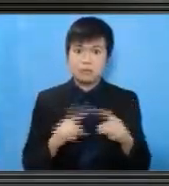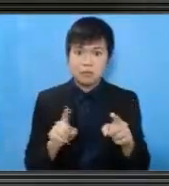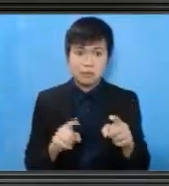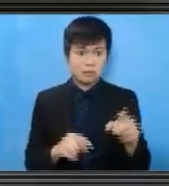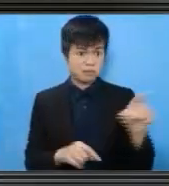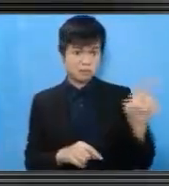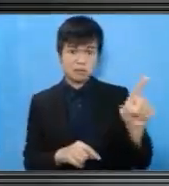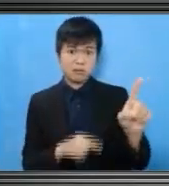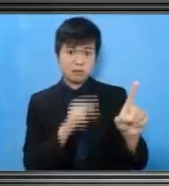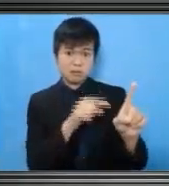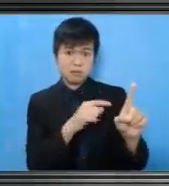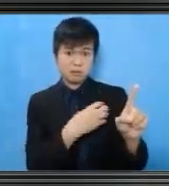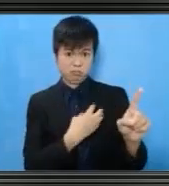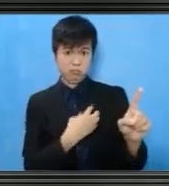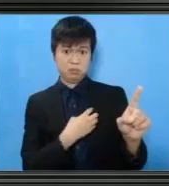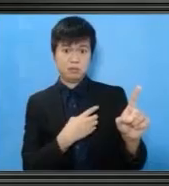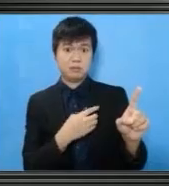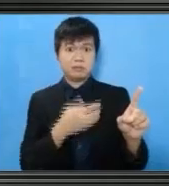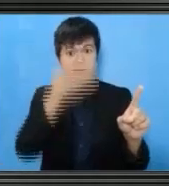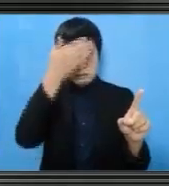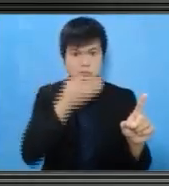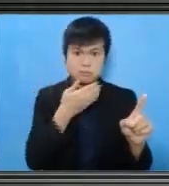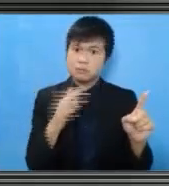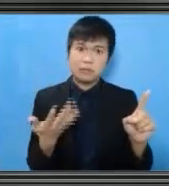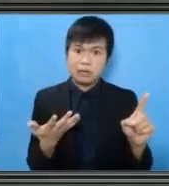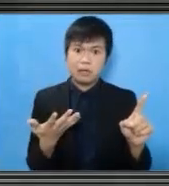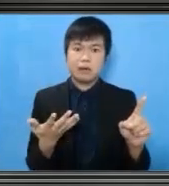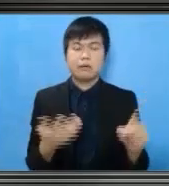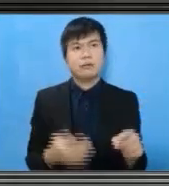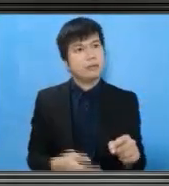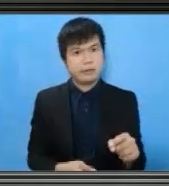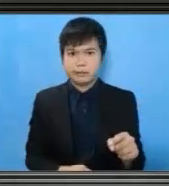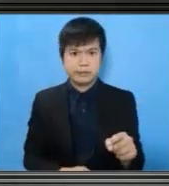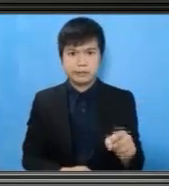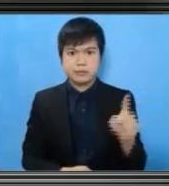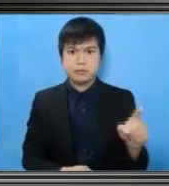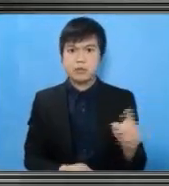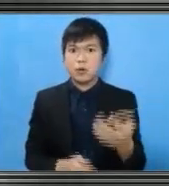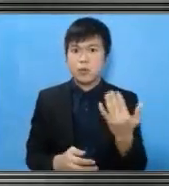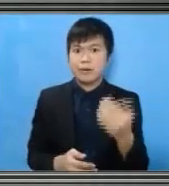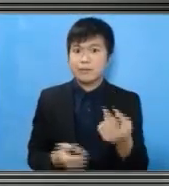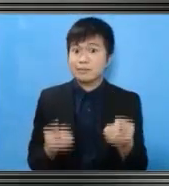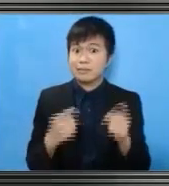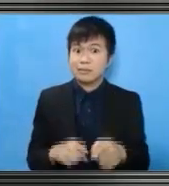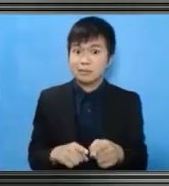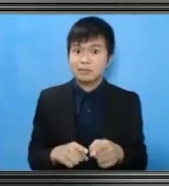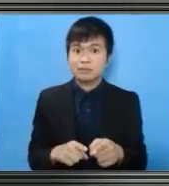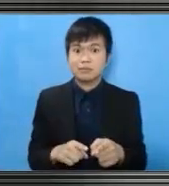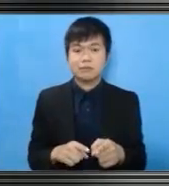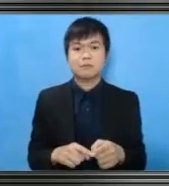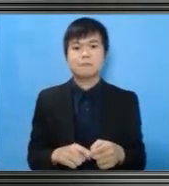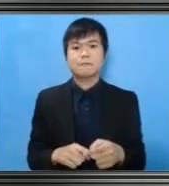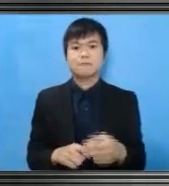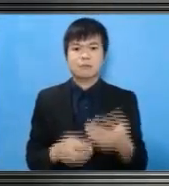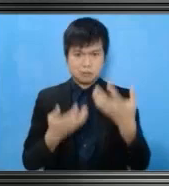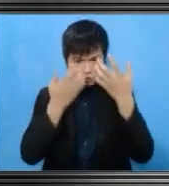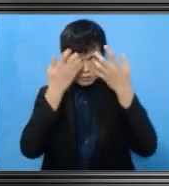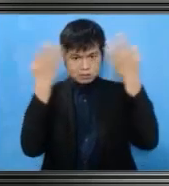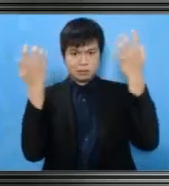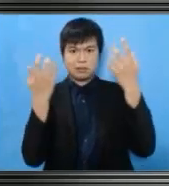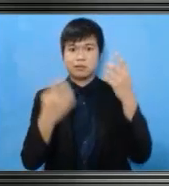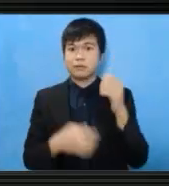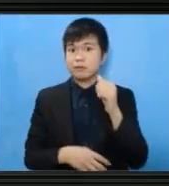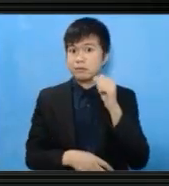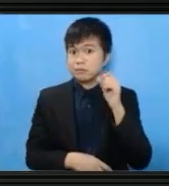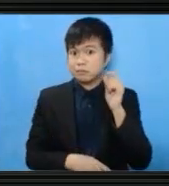naka-face shield. Ang galing. Bakit po ganon? Dinig na dinig ang init ng ulo ng aling ito sa isang